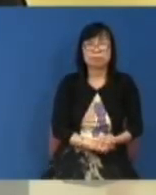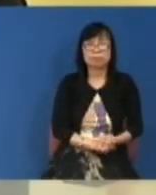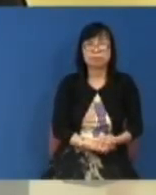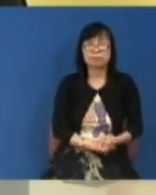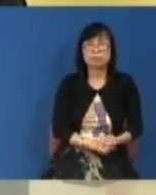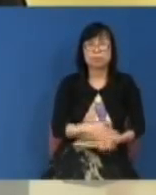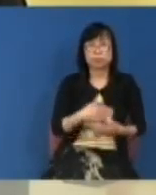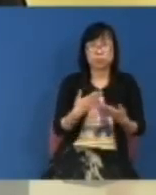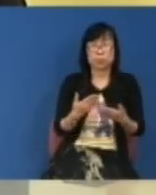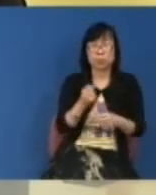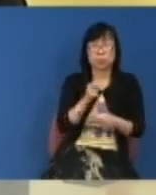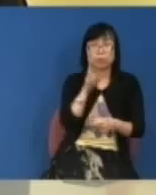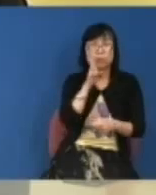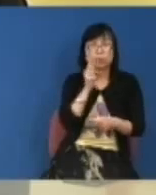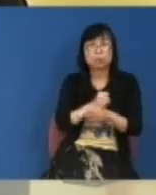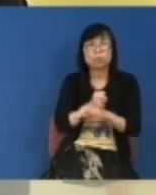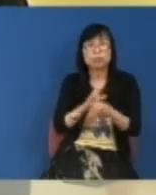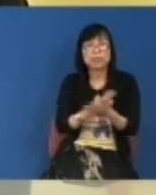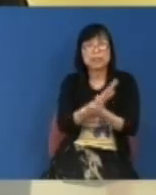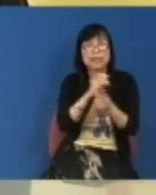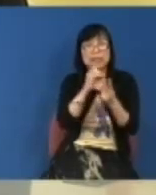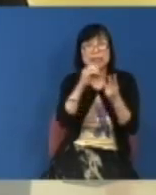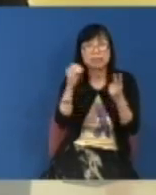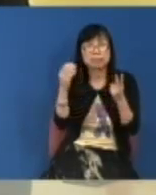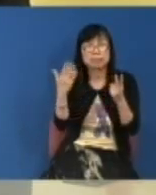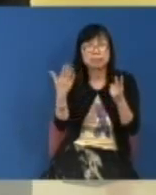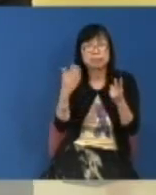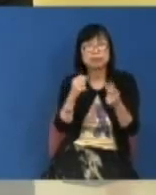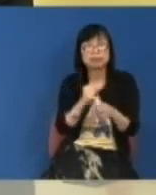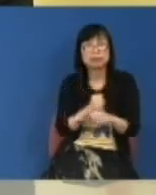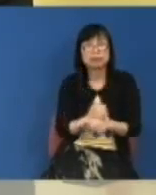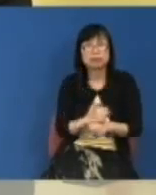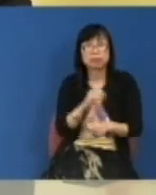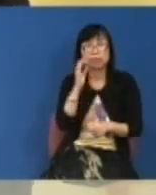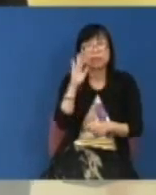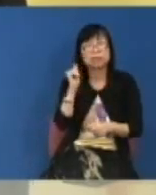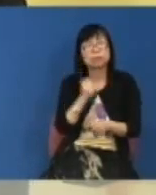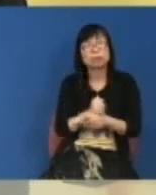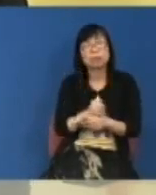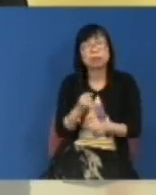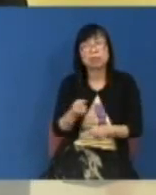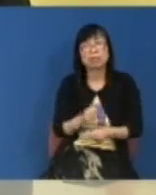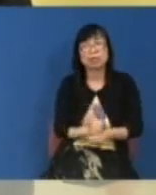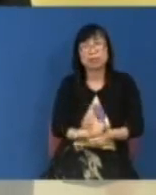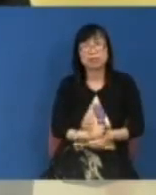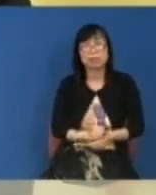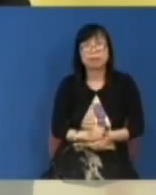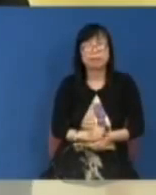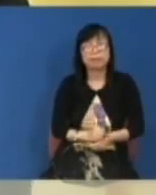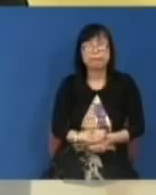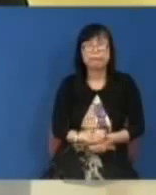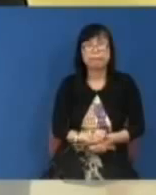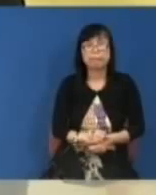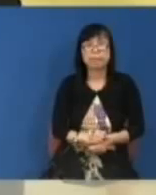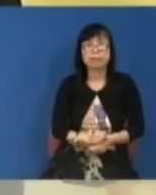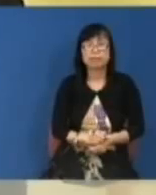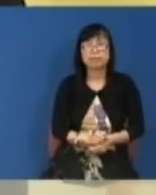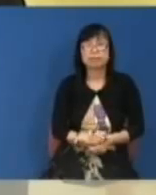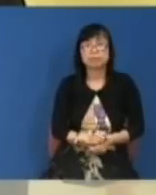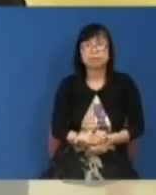如果你做咗之後，咁2005年開始嘅時候，即係2010年都會達到咁嘅嘢噶啦，好簡單。如果循序漸進係咪啊？咁所以其